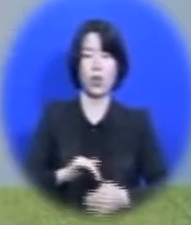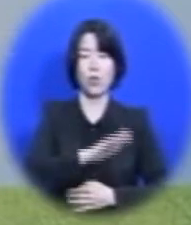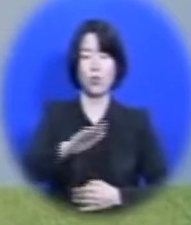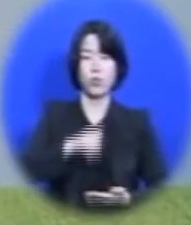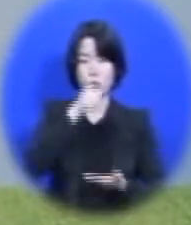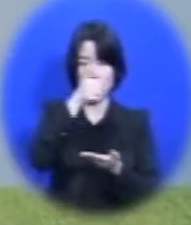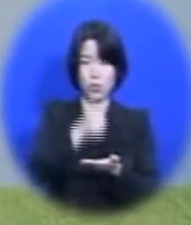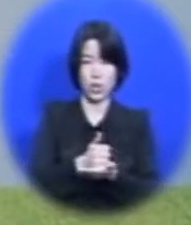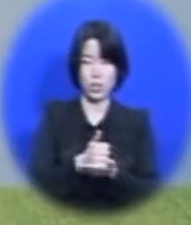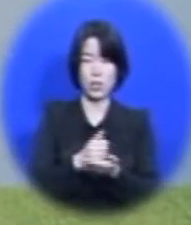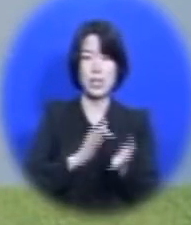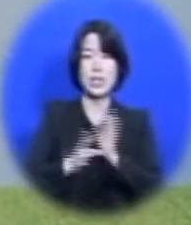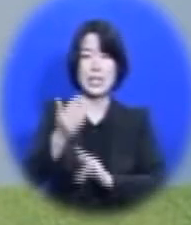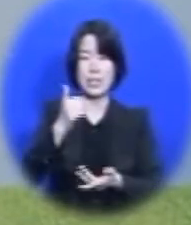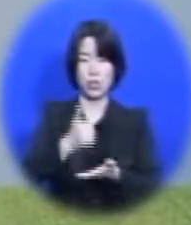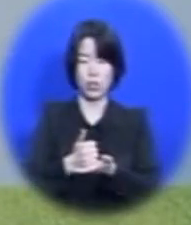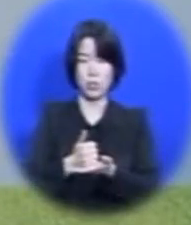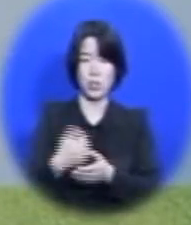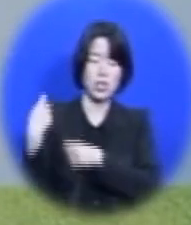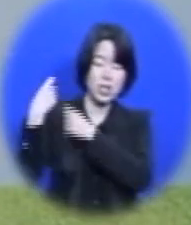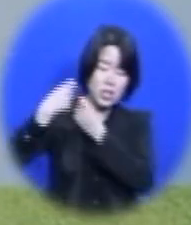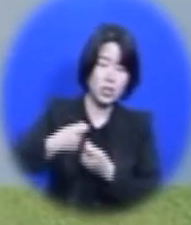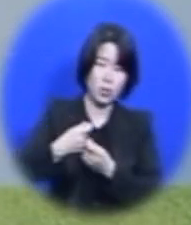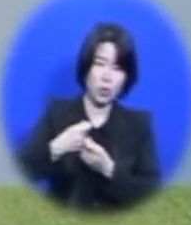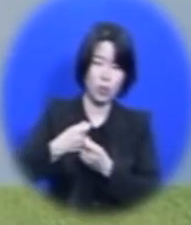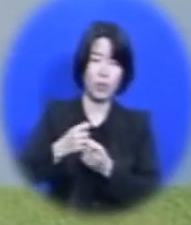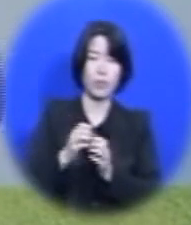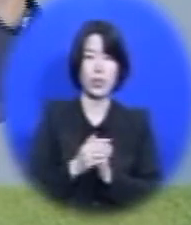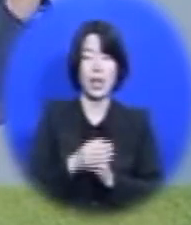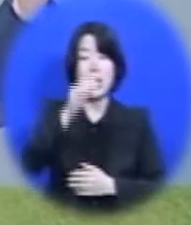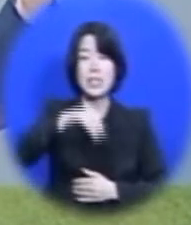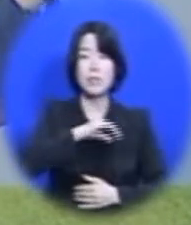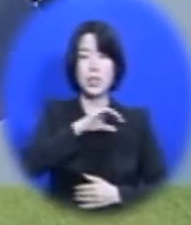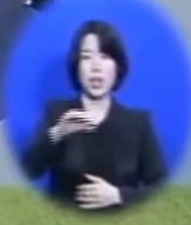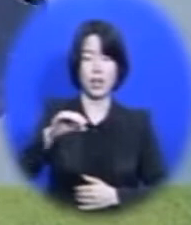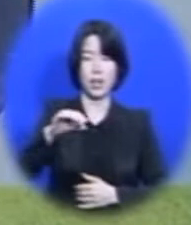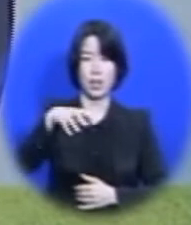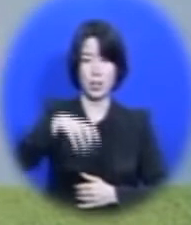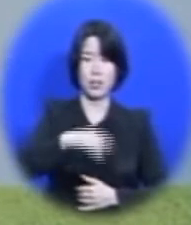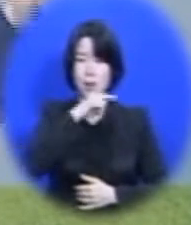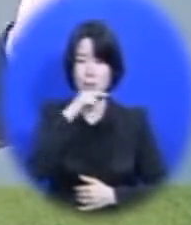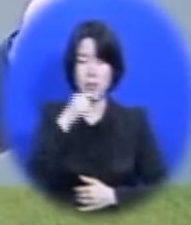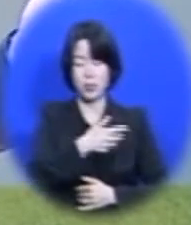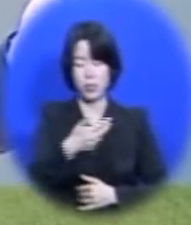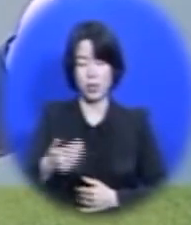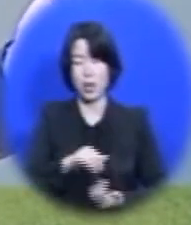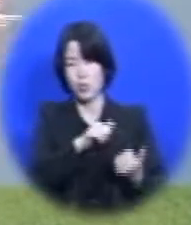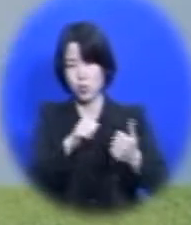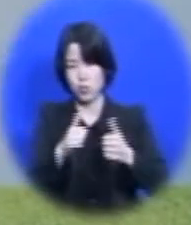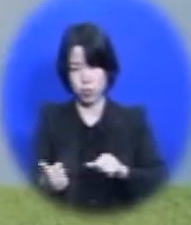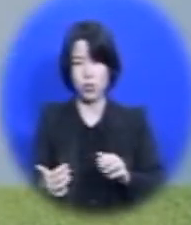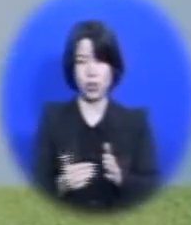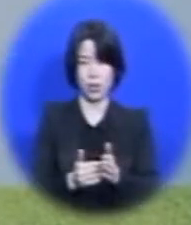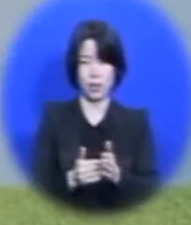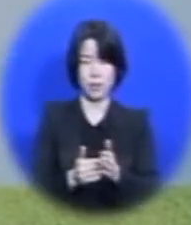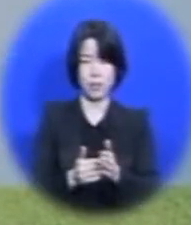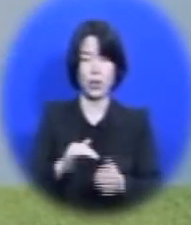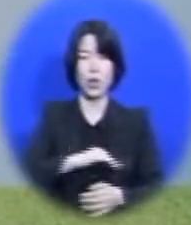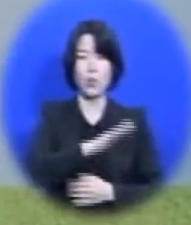죄를 예수님이 지시고 대신 지시고 십자가에서 피 흘려 죽으심으로 우리를